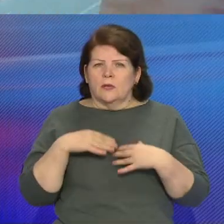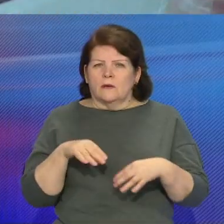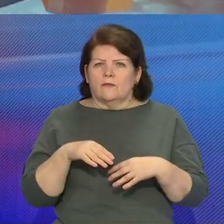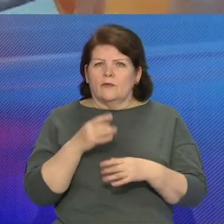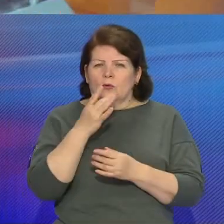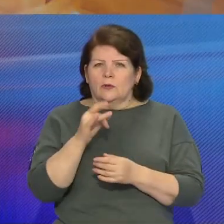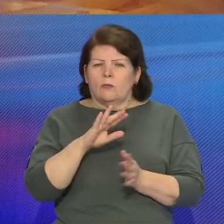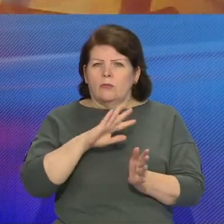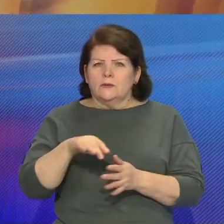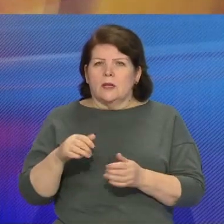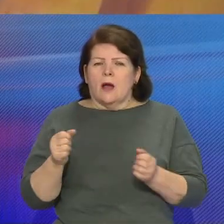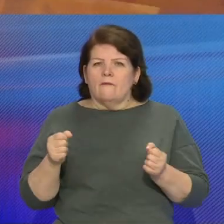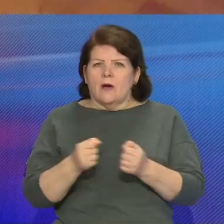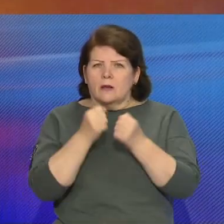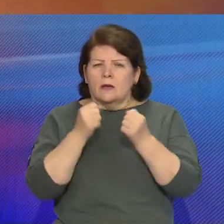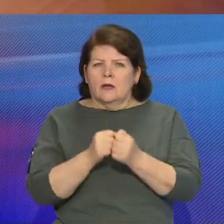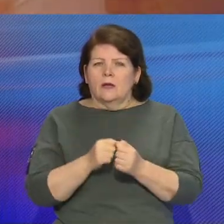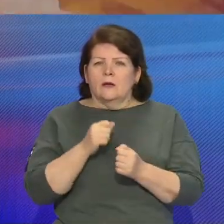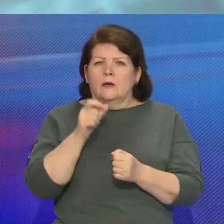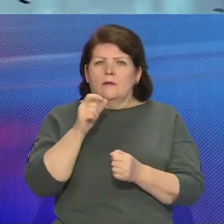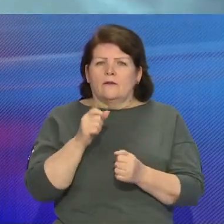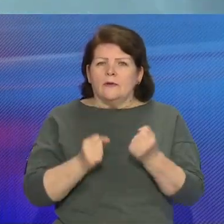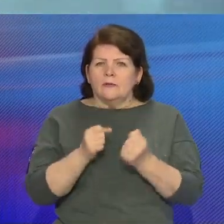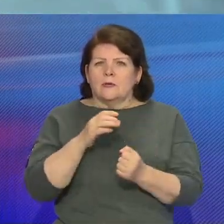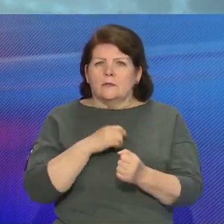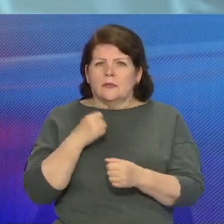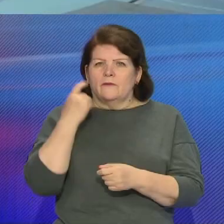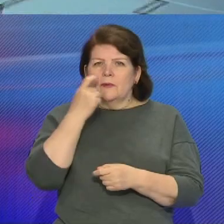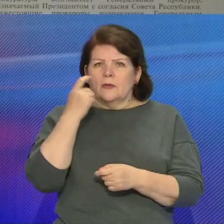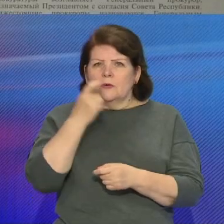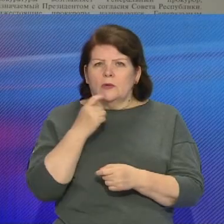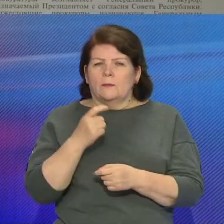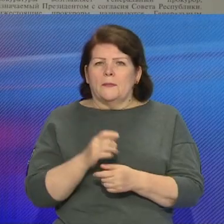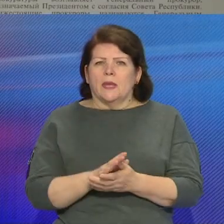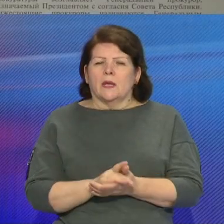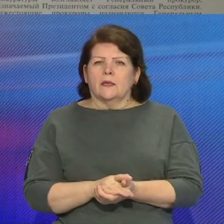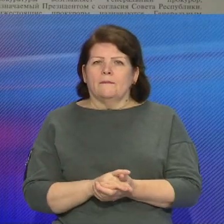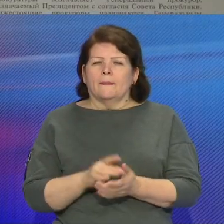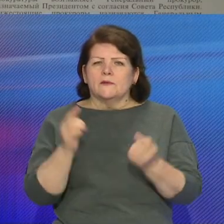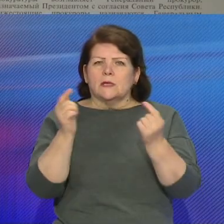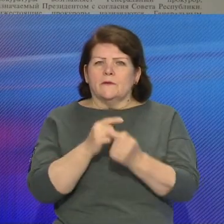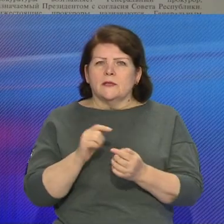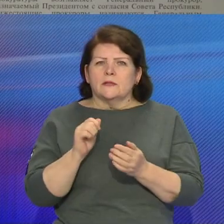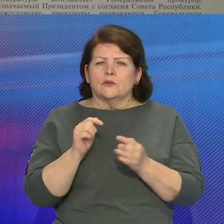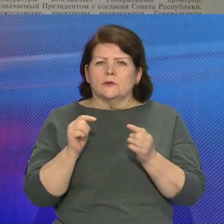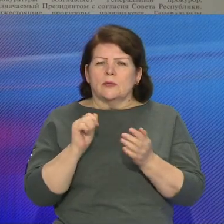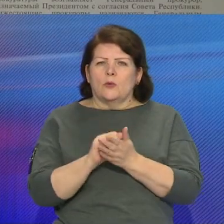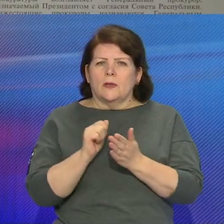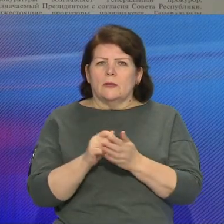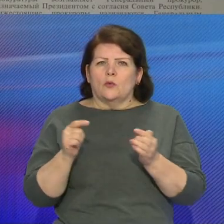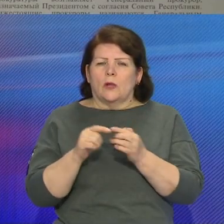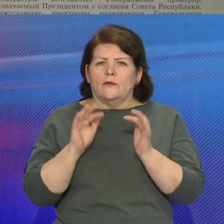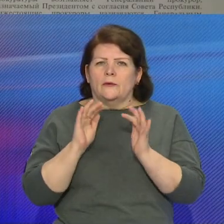пасля аварыі, вадзіцель быў у алкагольным ап'яненні. Согласно материалам уголовного дела, мужчина в